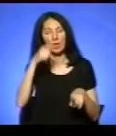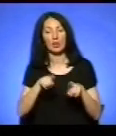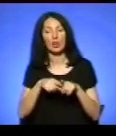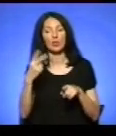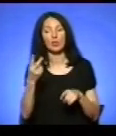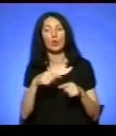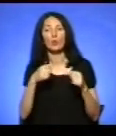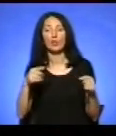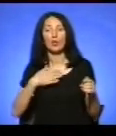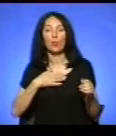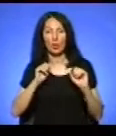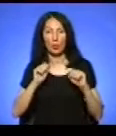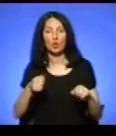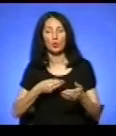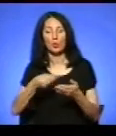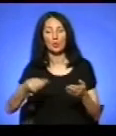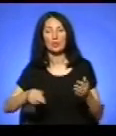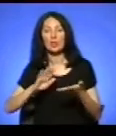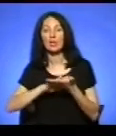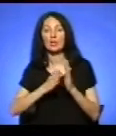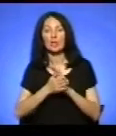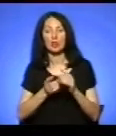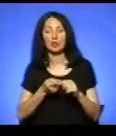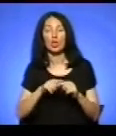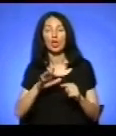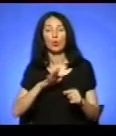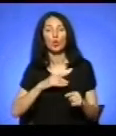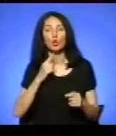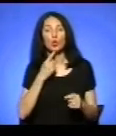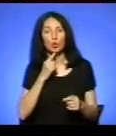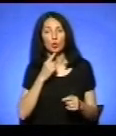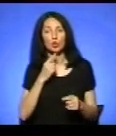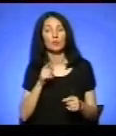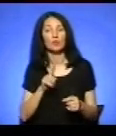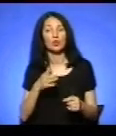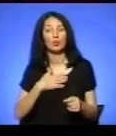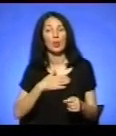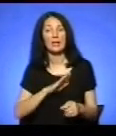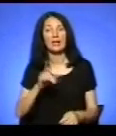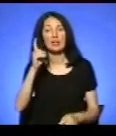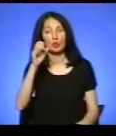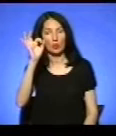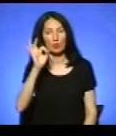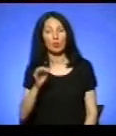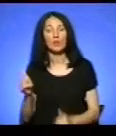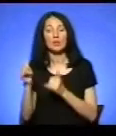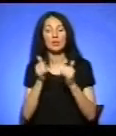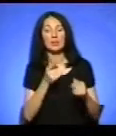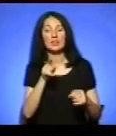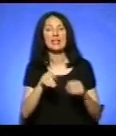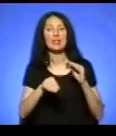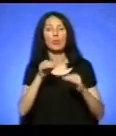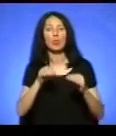речам ми можемо підписати декларацію. Які були в нас трудності? Трудності в тому, що ми не 100% забезпечені тим